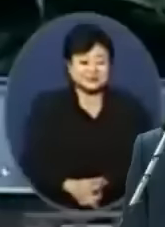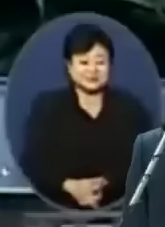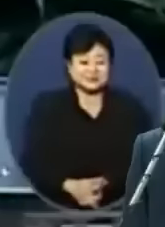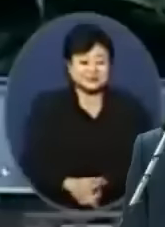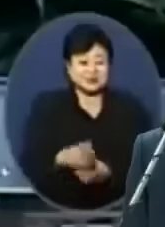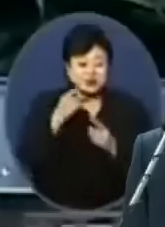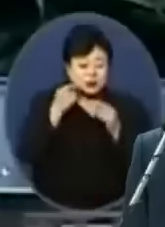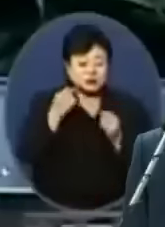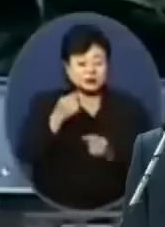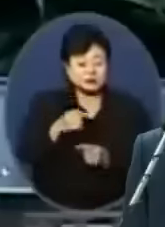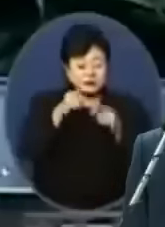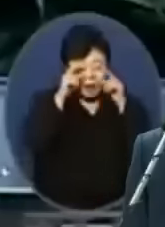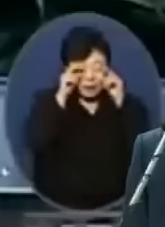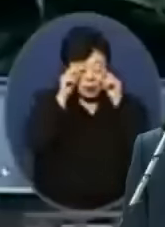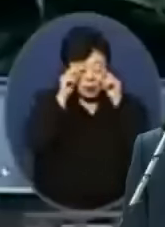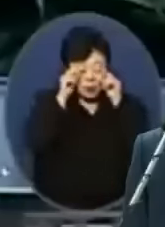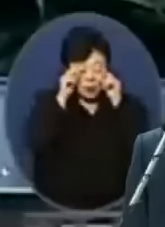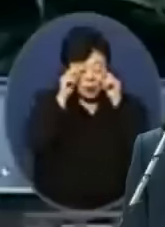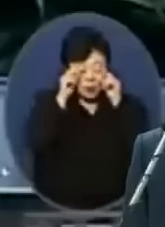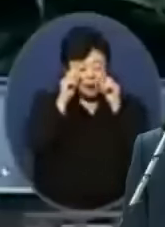저는 눈을 감고